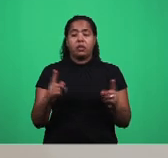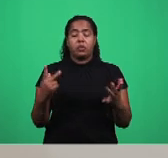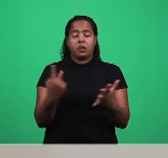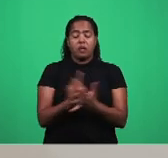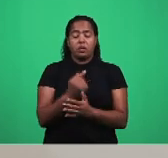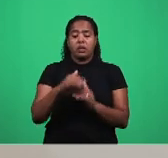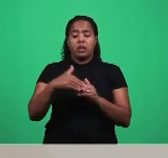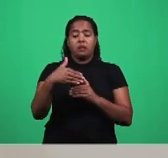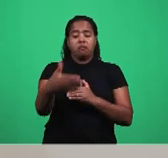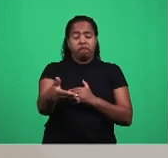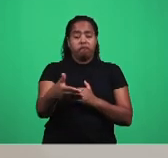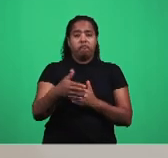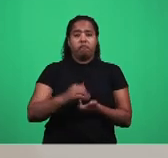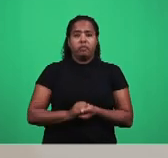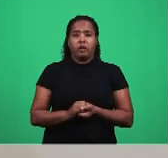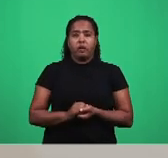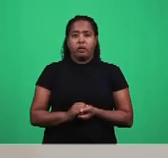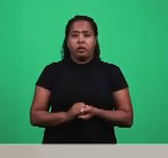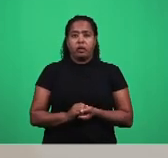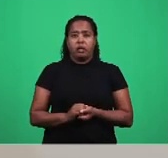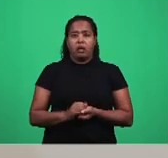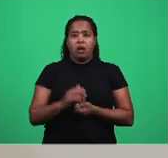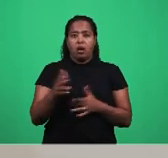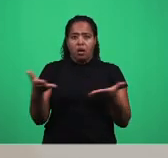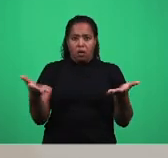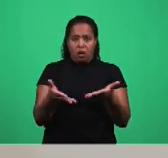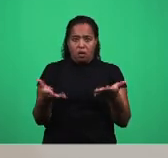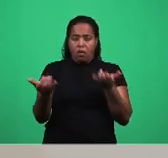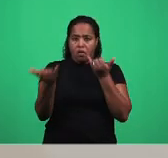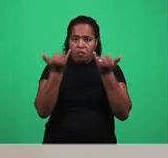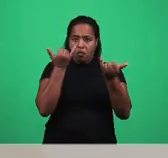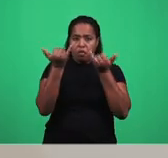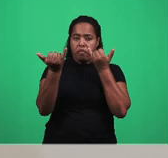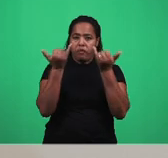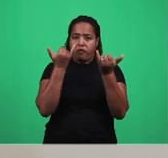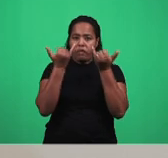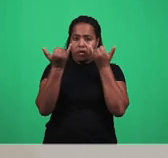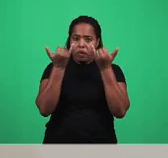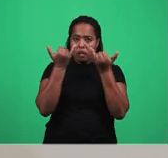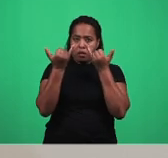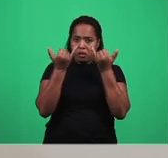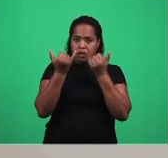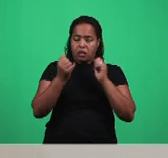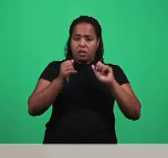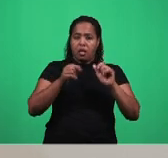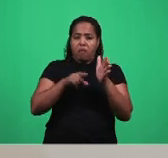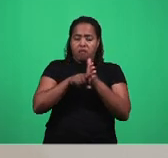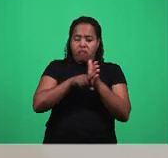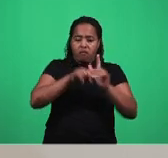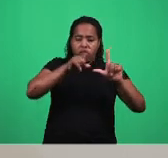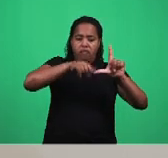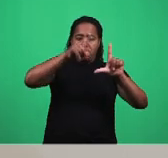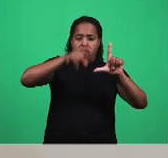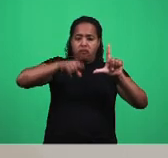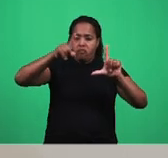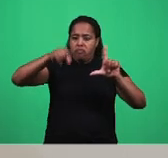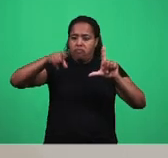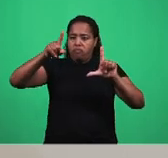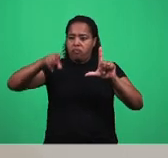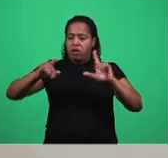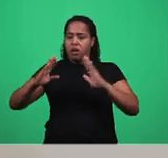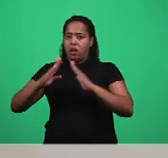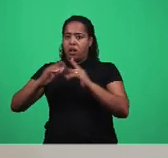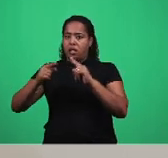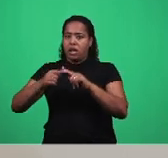Je reçois une communication ici d'une enquête qui est faite des églises évangéliques. Elles ne savent